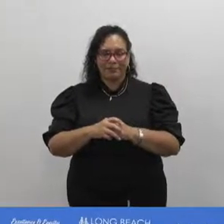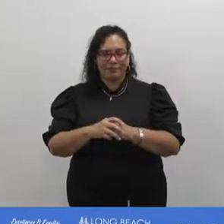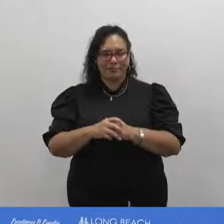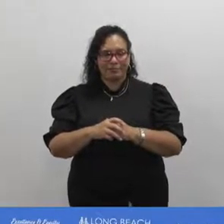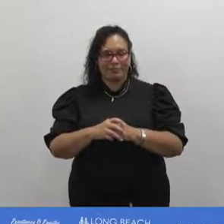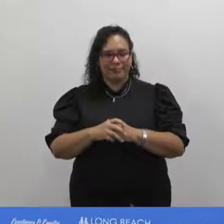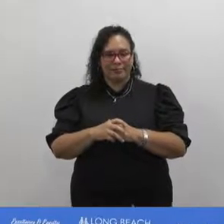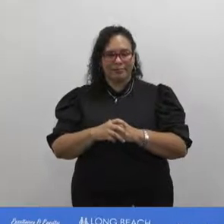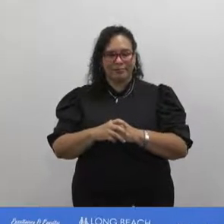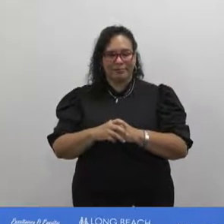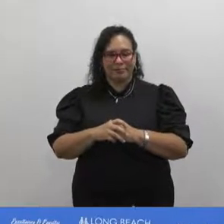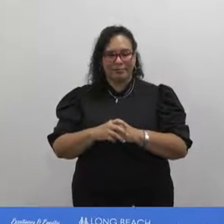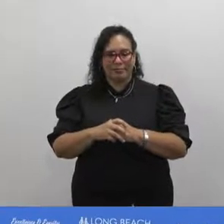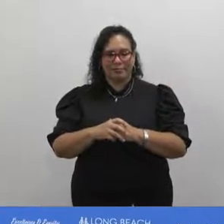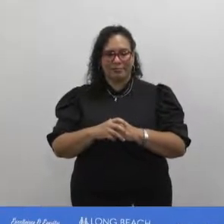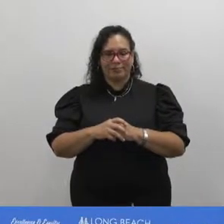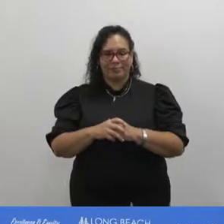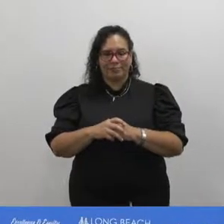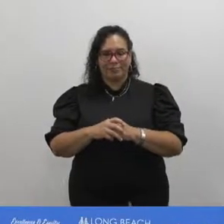miền sầm núi time tết tết được mùi cô